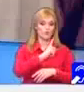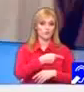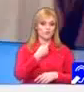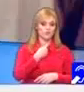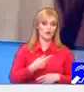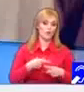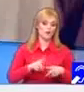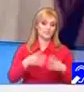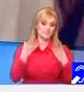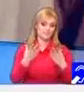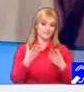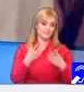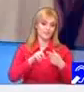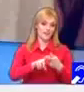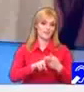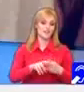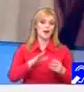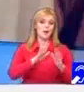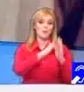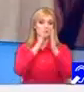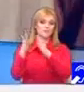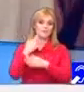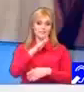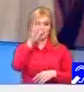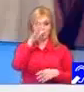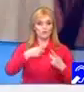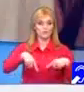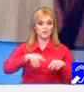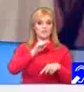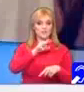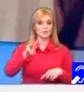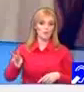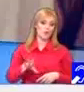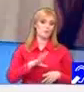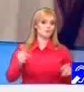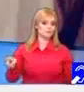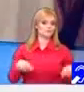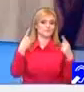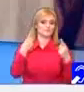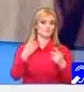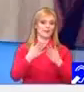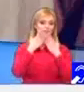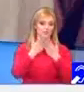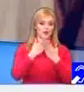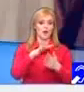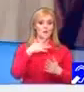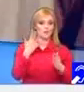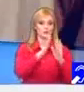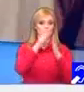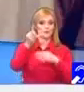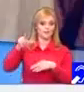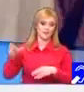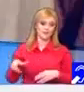Cu această ocazie, la Biblioteca Națională din Chișinău a fost organizat un flash mob pentru promovarea lecturii. Mai mulți bibliotecari au